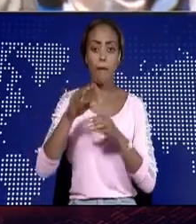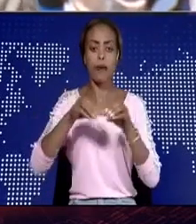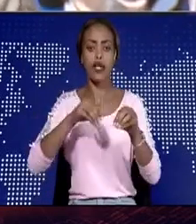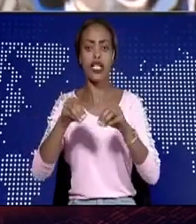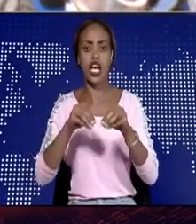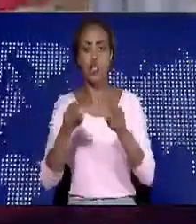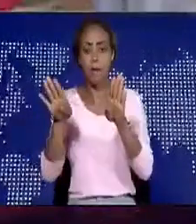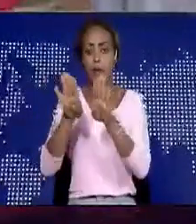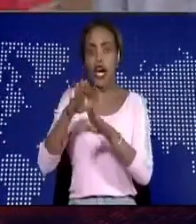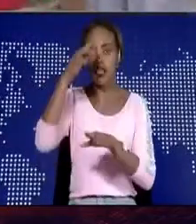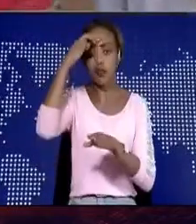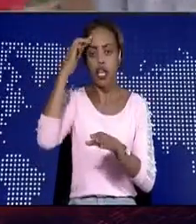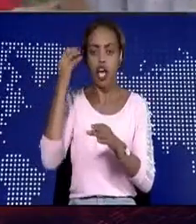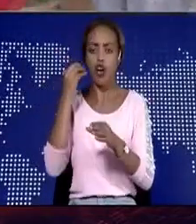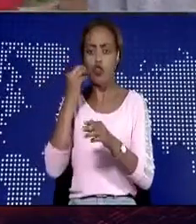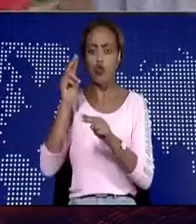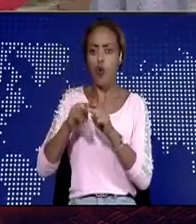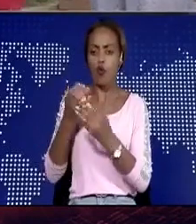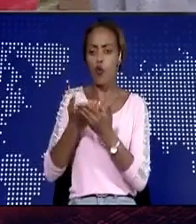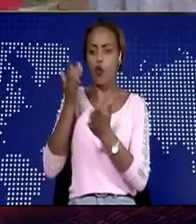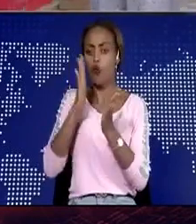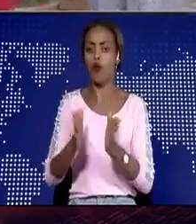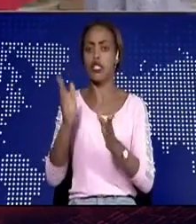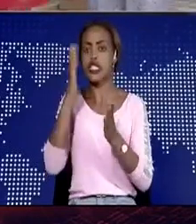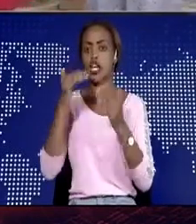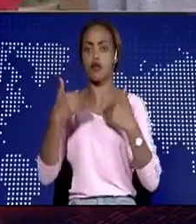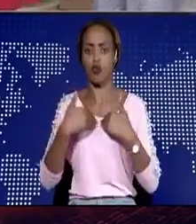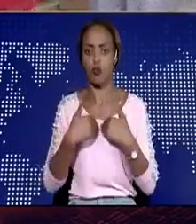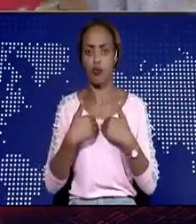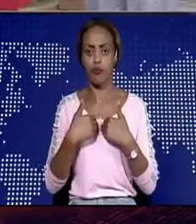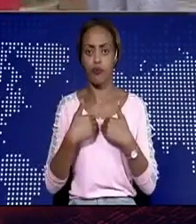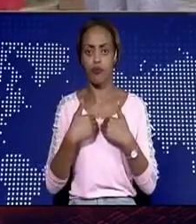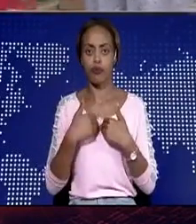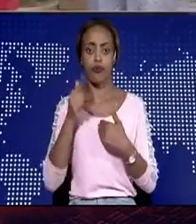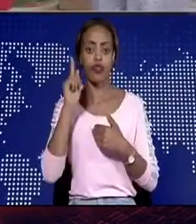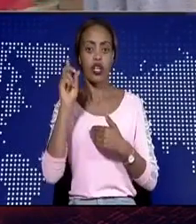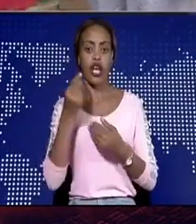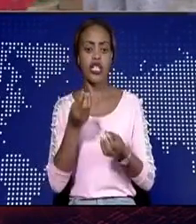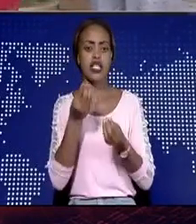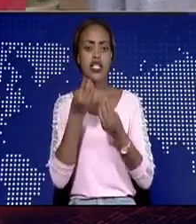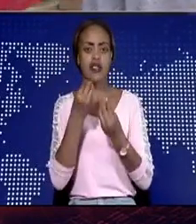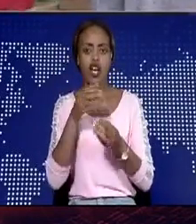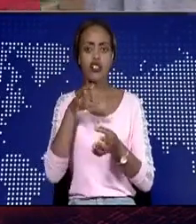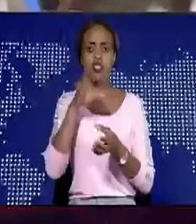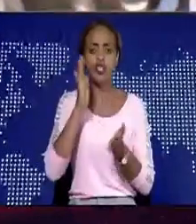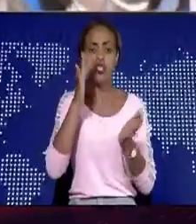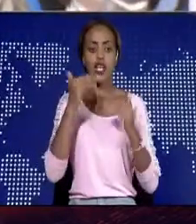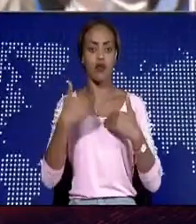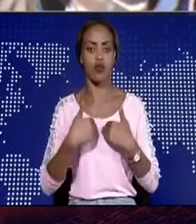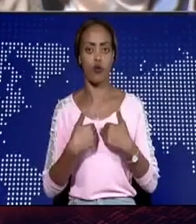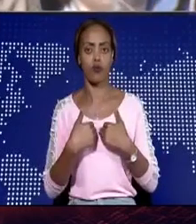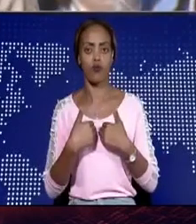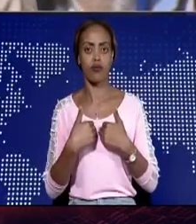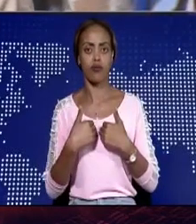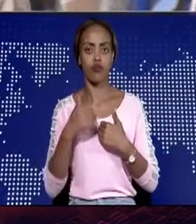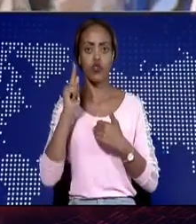بمنقصقاس معقات مخنات او گزوم اکونومی او صقم لللو نا لبلع لسته صقم لللو